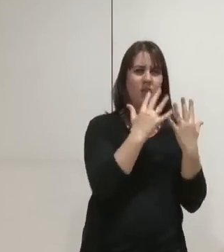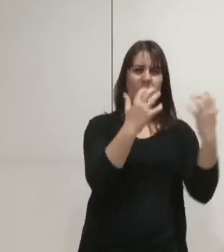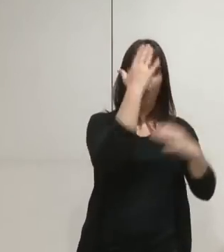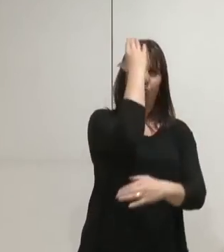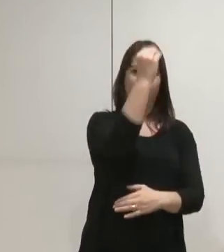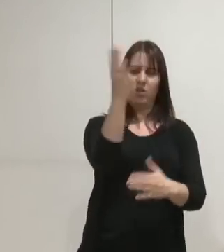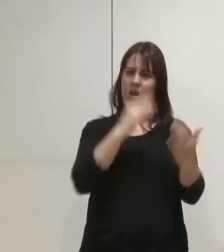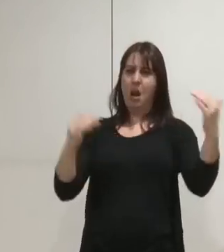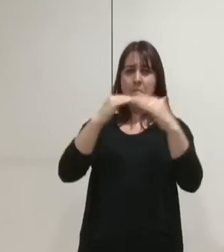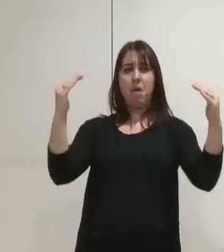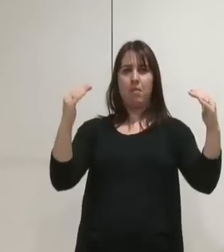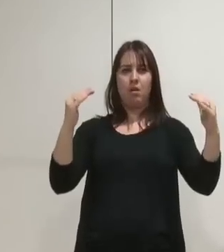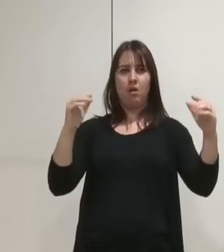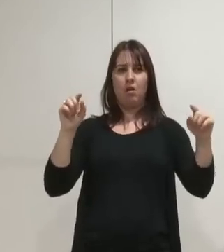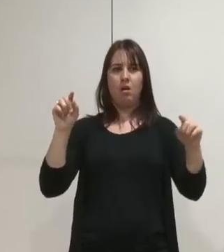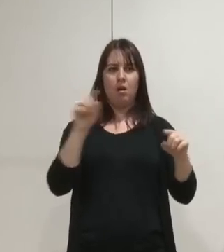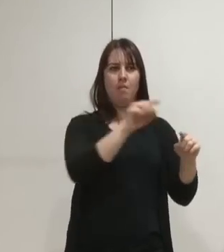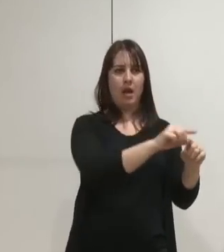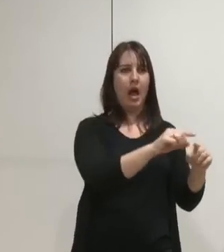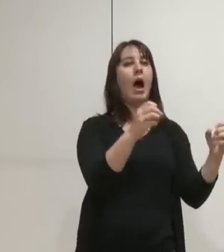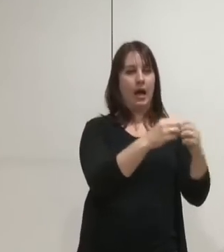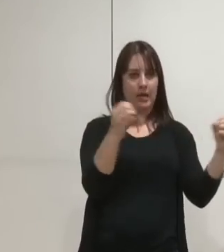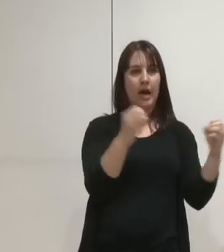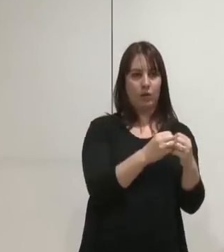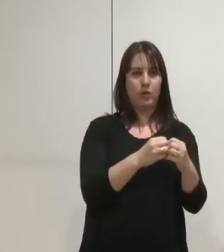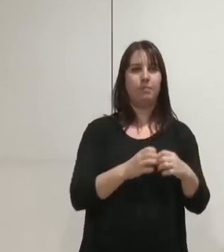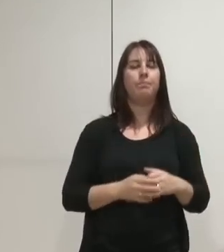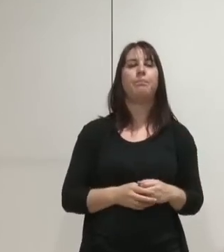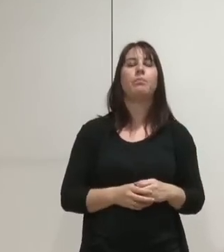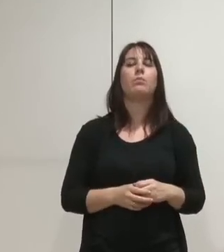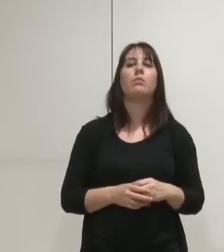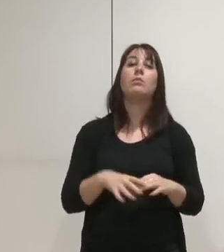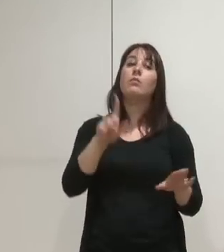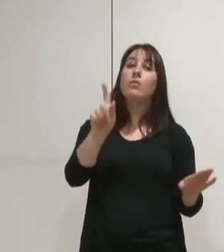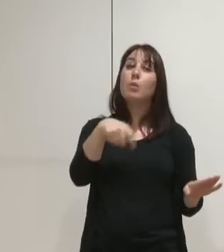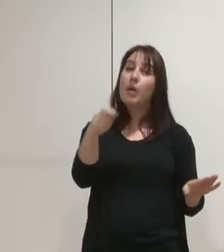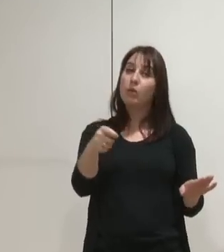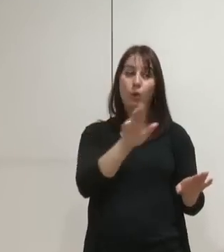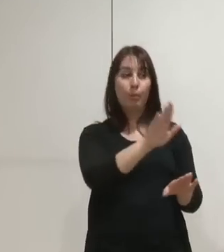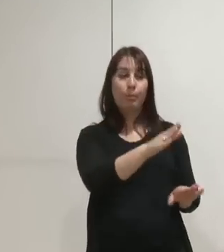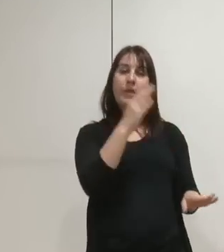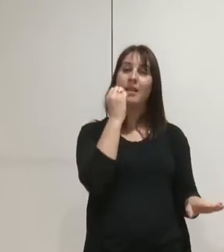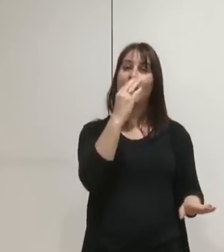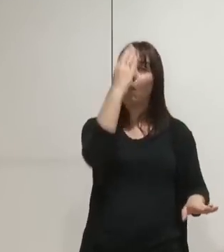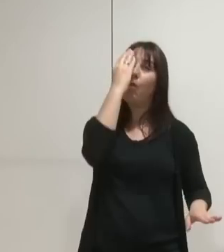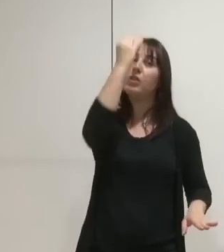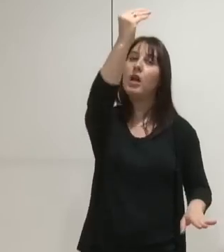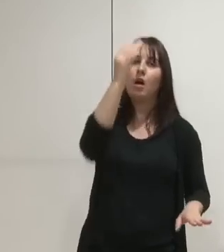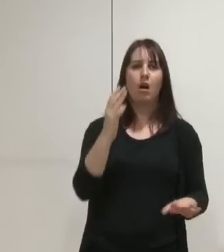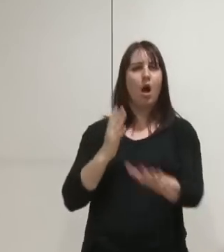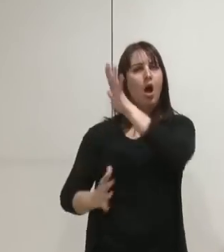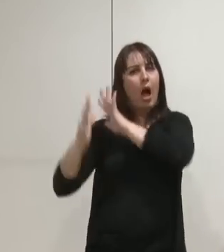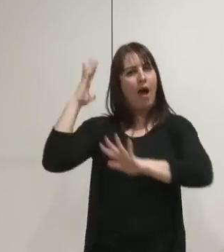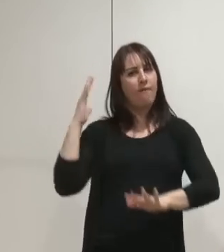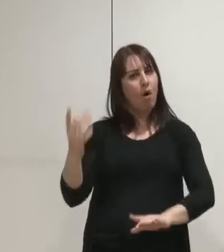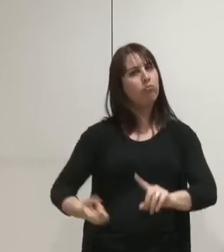sauf que là ce sera gratuit et parlons de l'aspect strictement professionnel de ces salons je ne dis pas qu'il n' pas eu leur importance